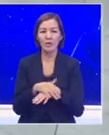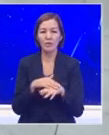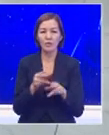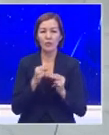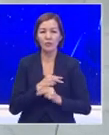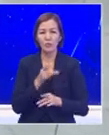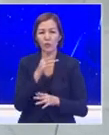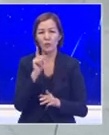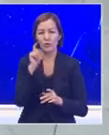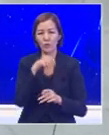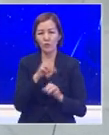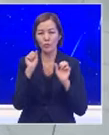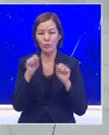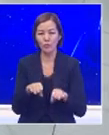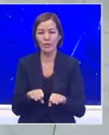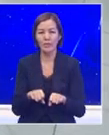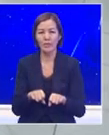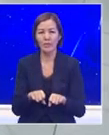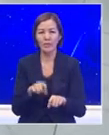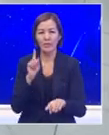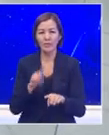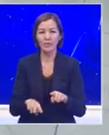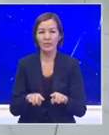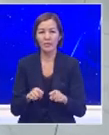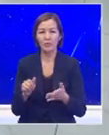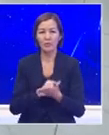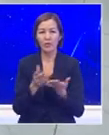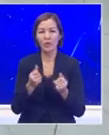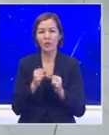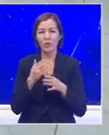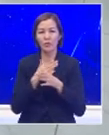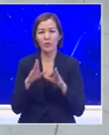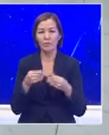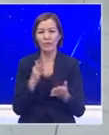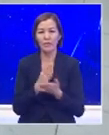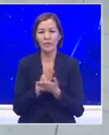барыс уақытын азайтып, жеңілдетіп отыр.